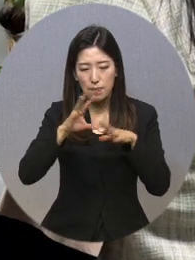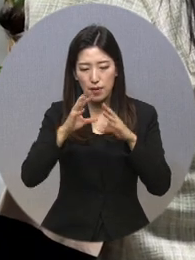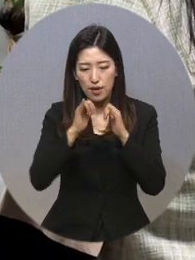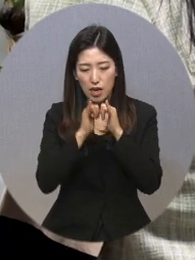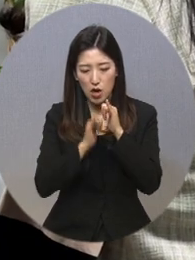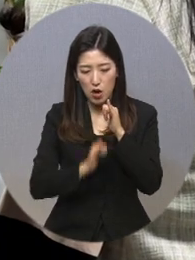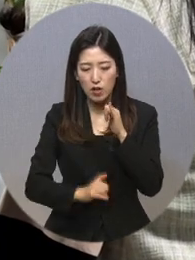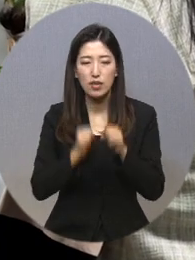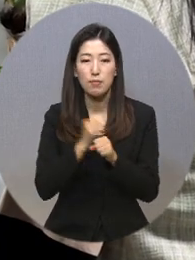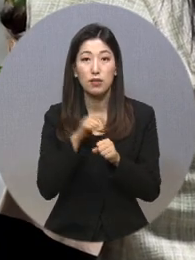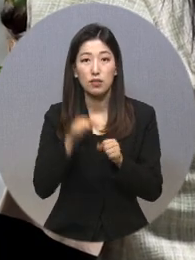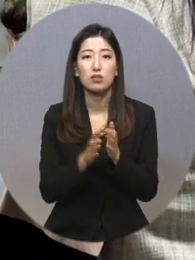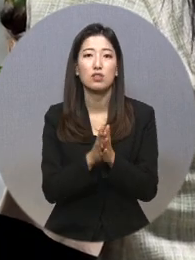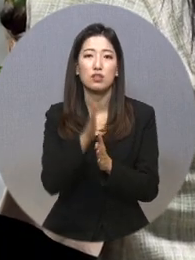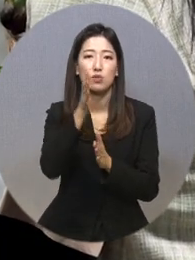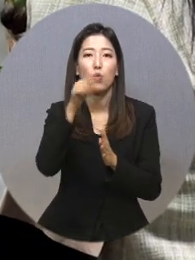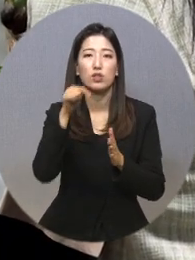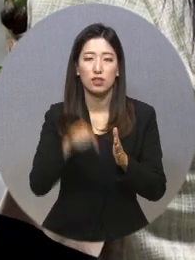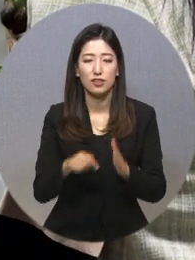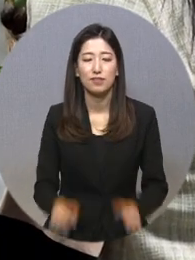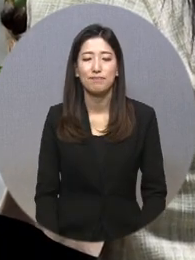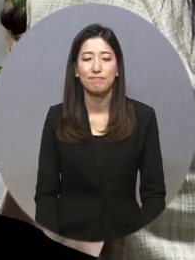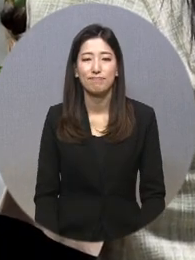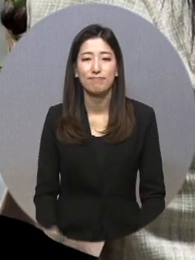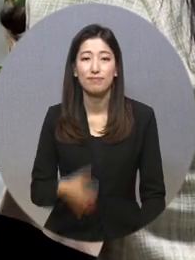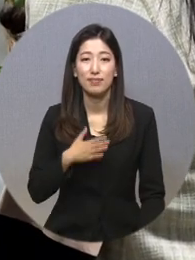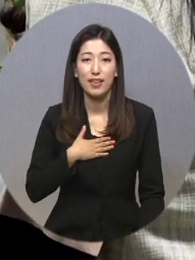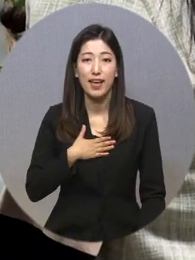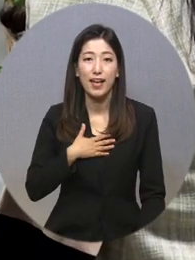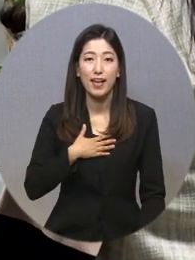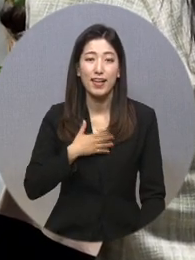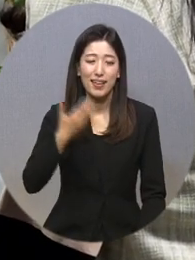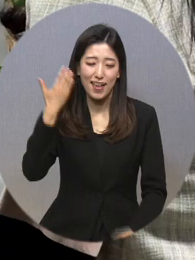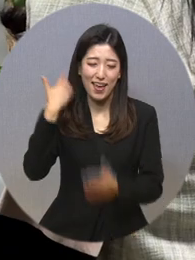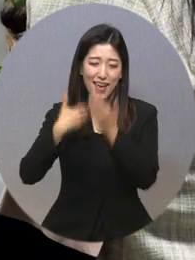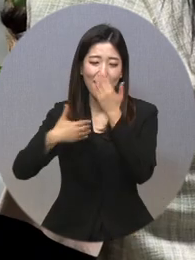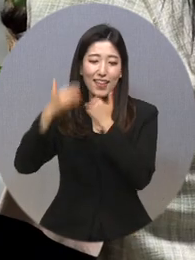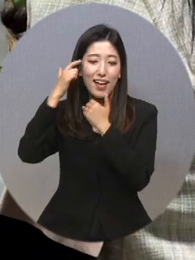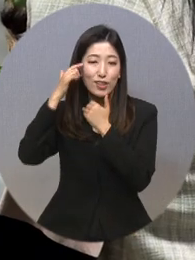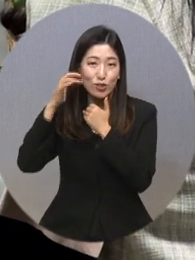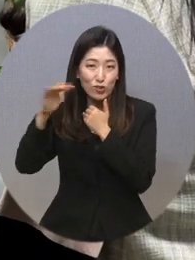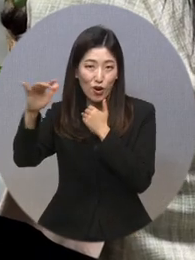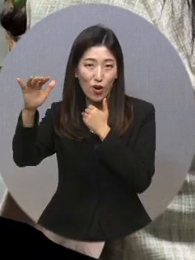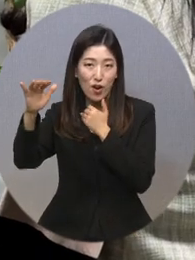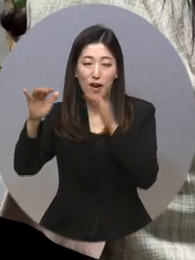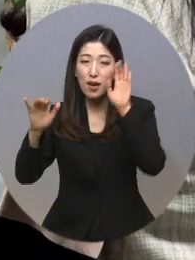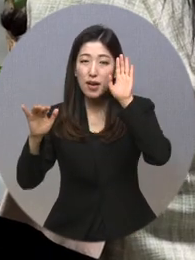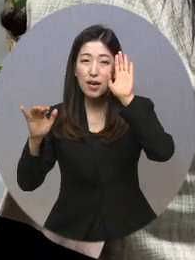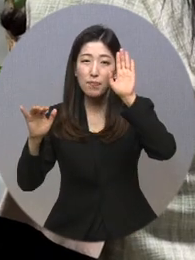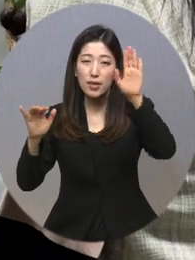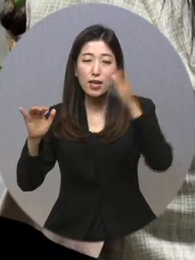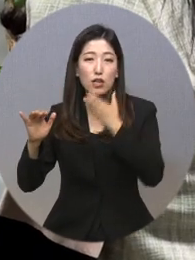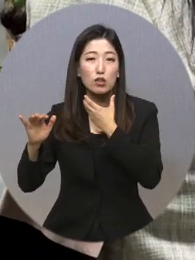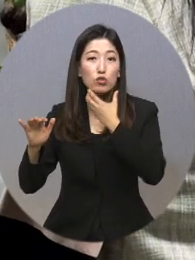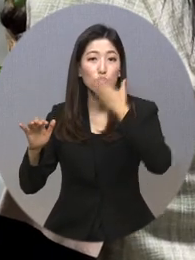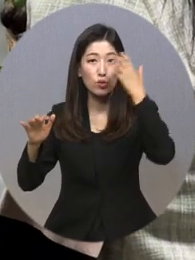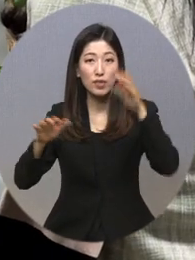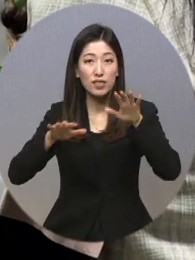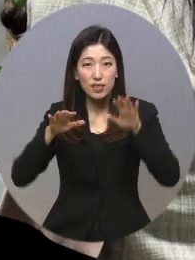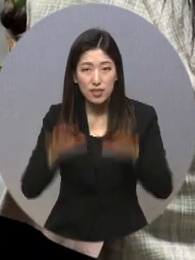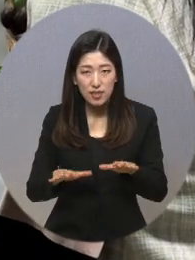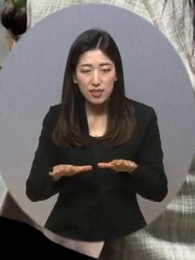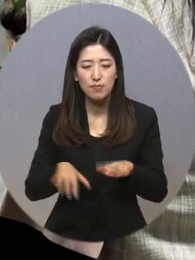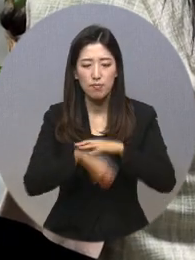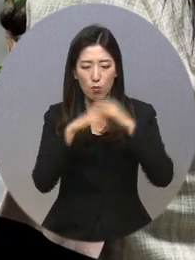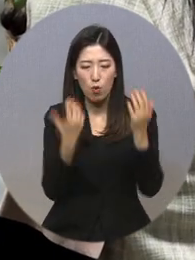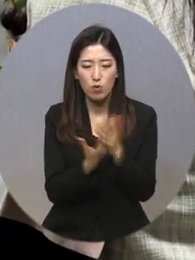추억이 담겨있고 내 삶의 편안함이 담겨있고 내 미래의 꿈이 담겨있는 것이 바로 도시입니다.